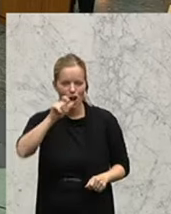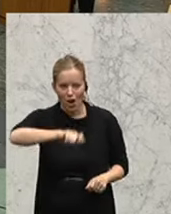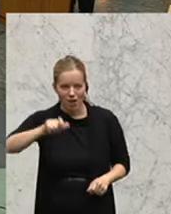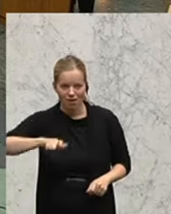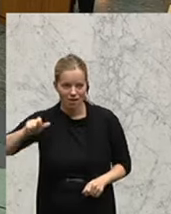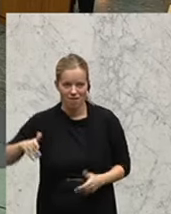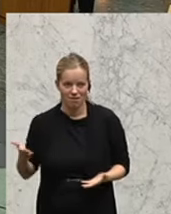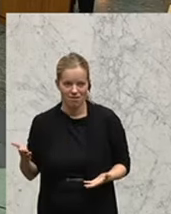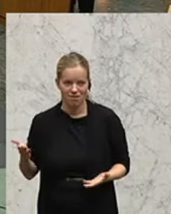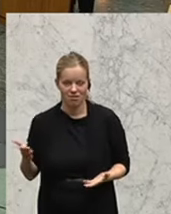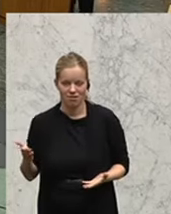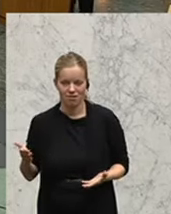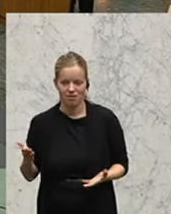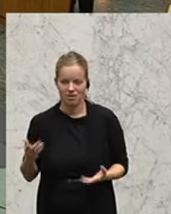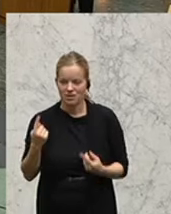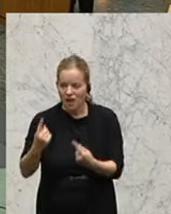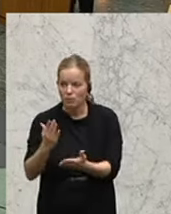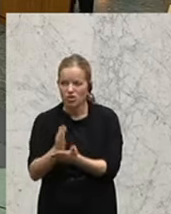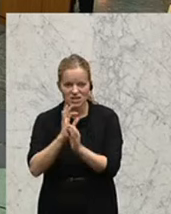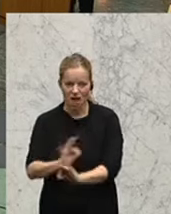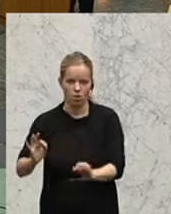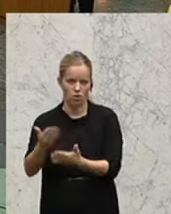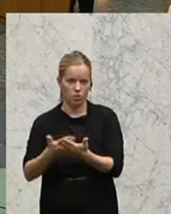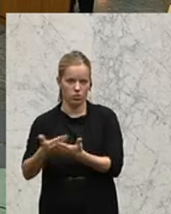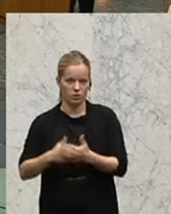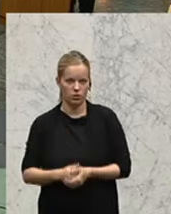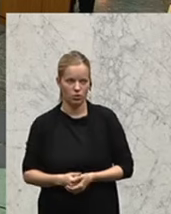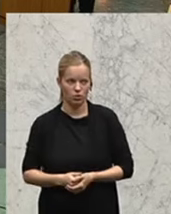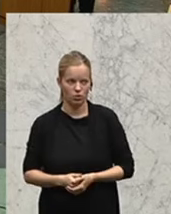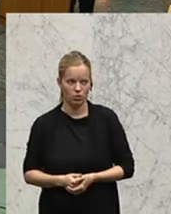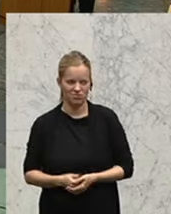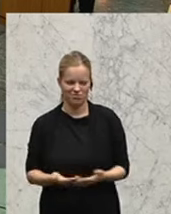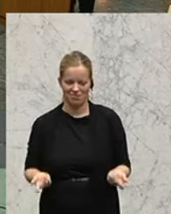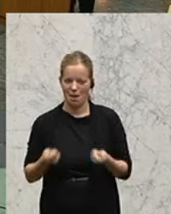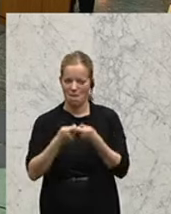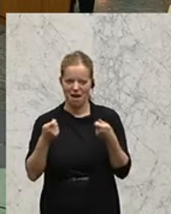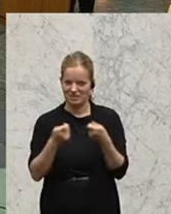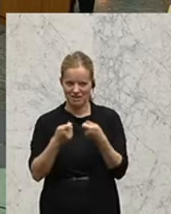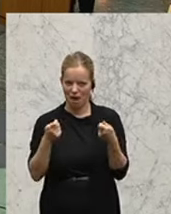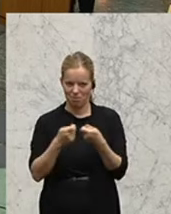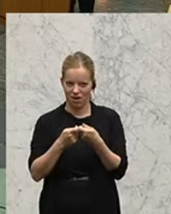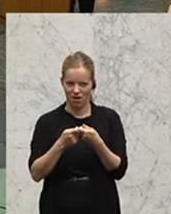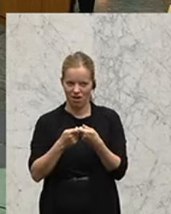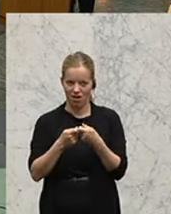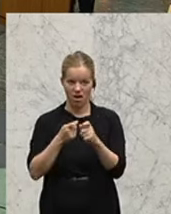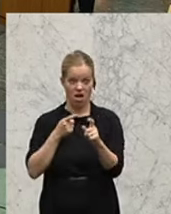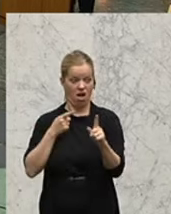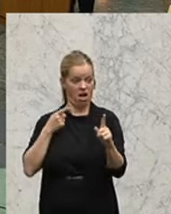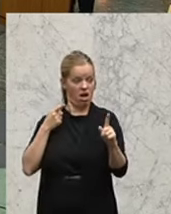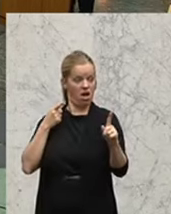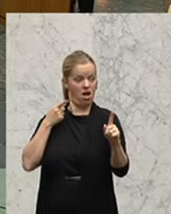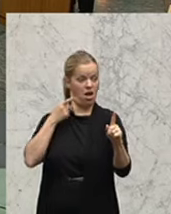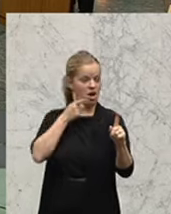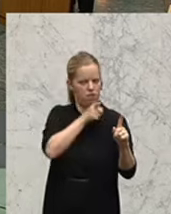Regel Menschen, die schon eine sehr gute Ausbildung mitbringen. Und damit ist die Maßnahme alles andere als treffsicher. Und viel